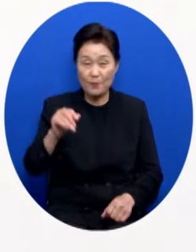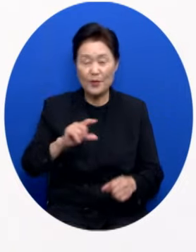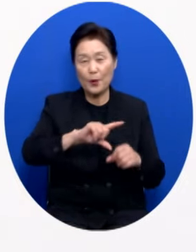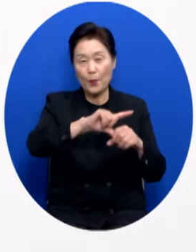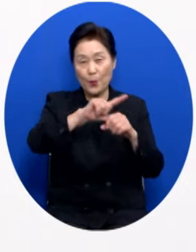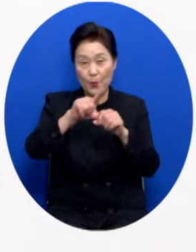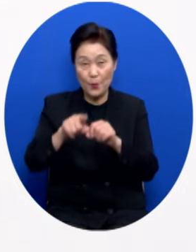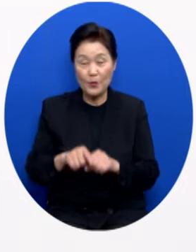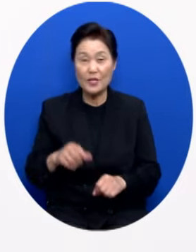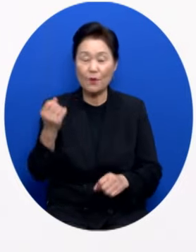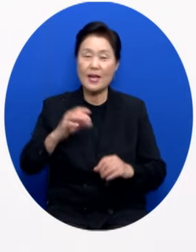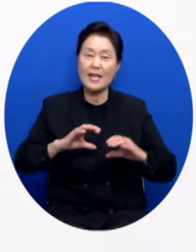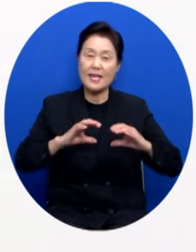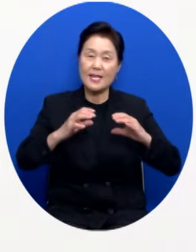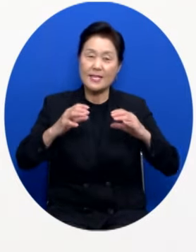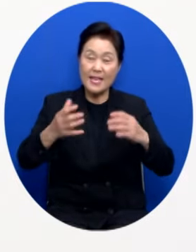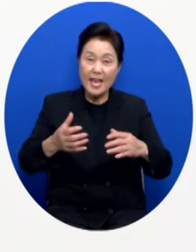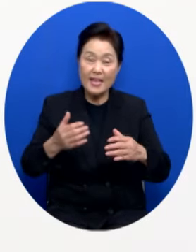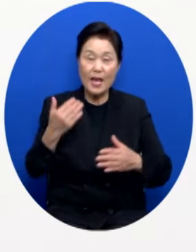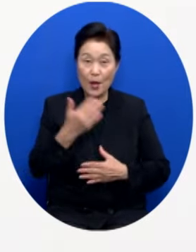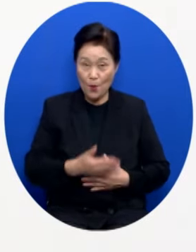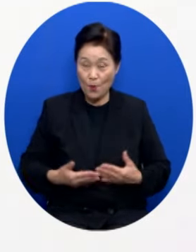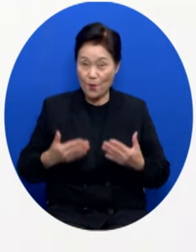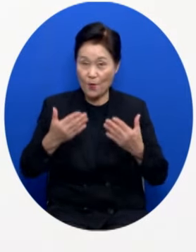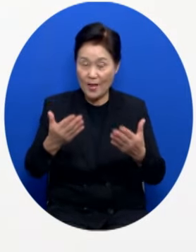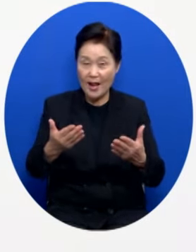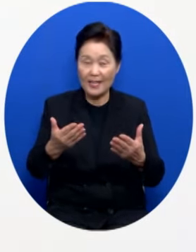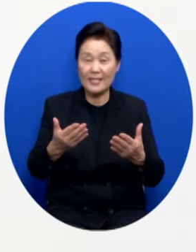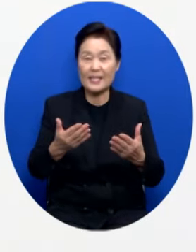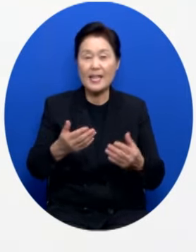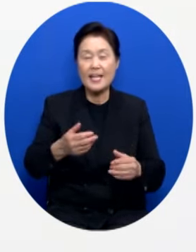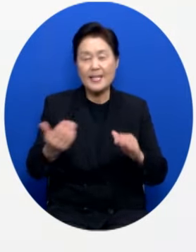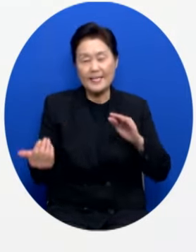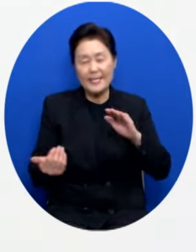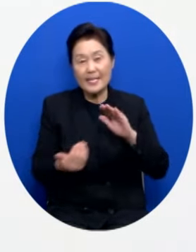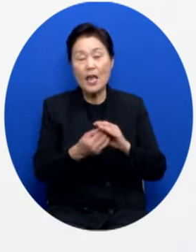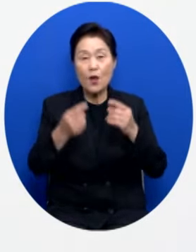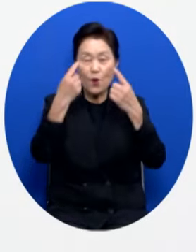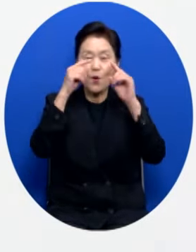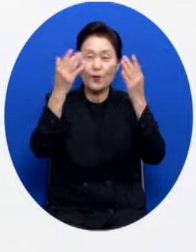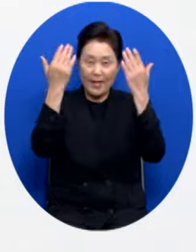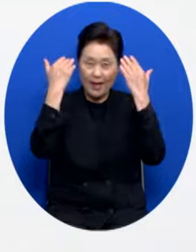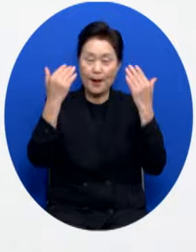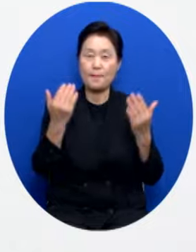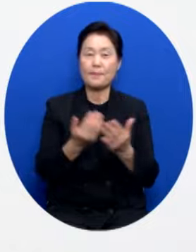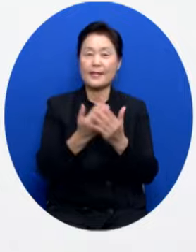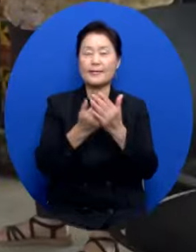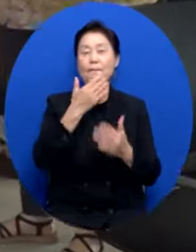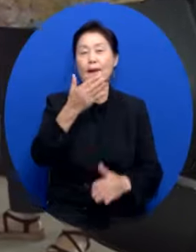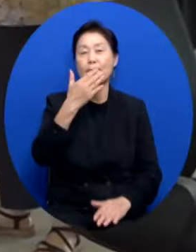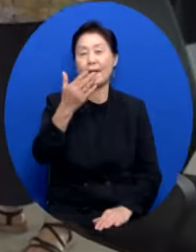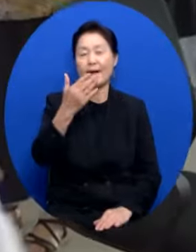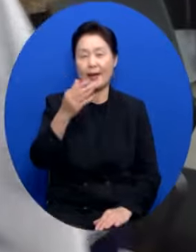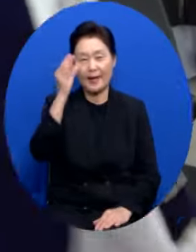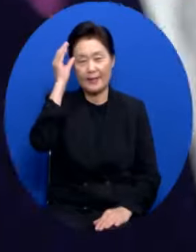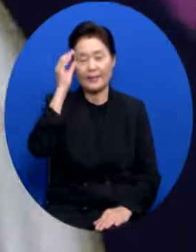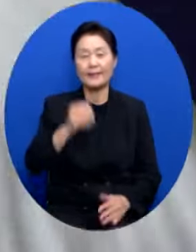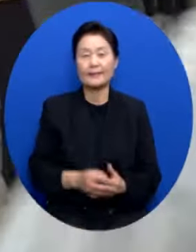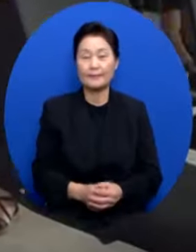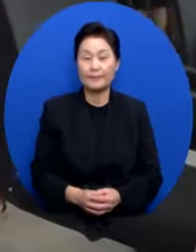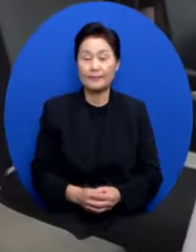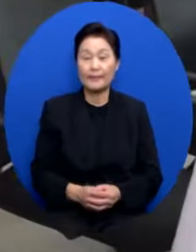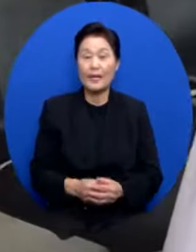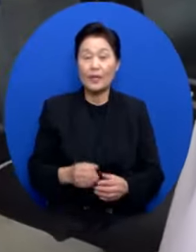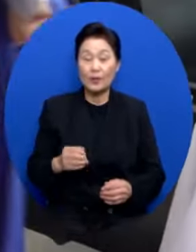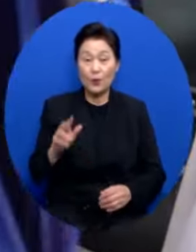전역과 세계에 공헌하는 최고의 대학으로 발전할 것입니다. UAUT